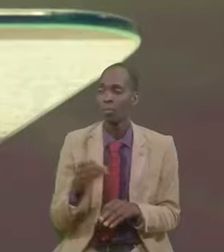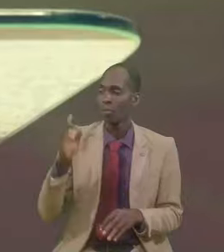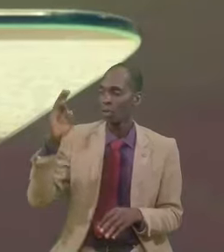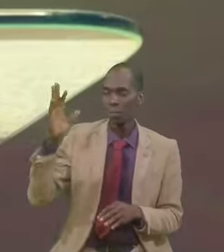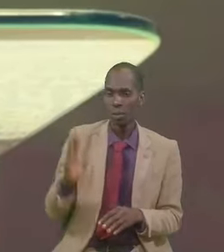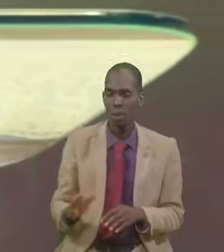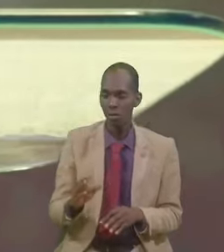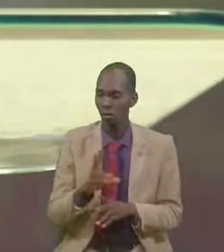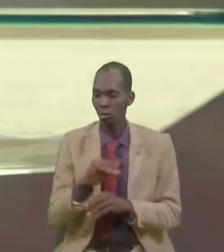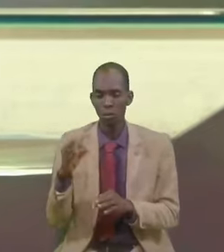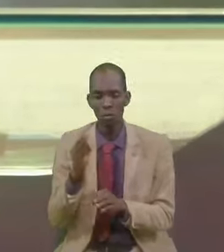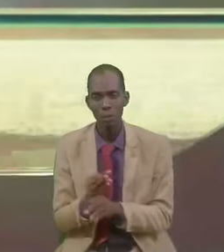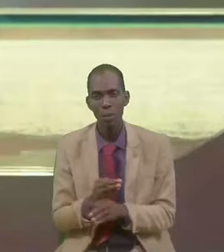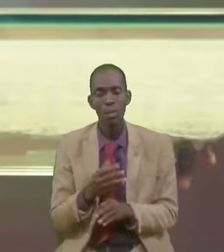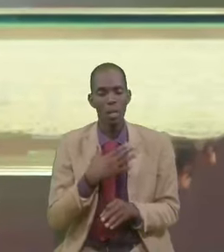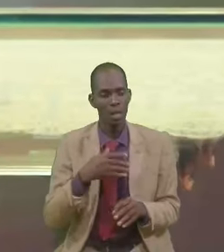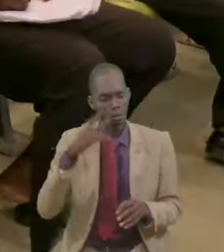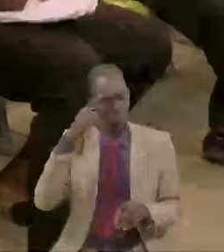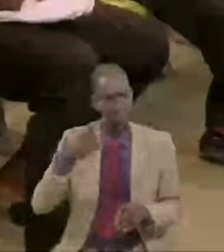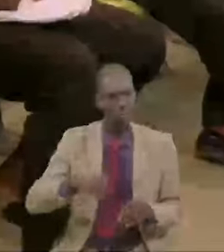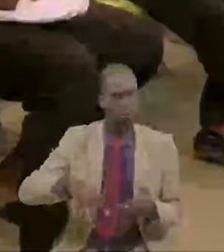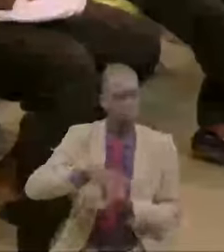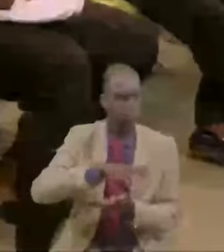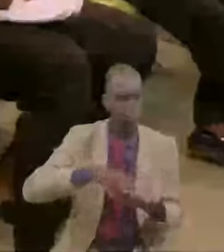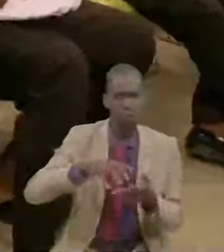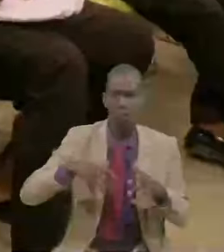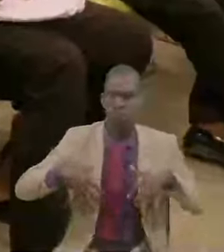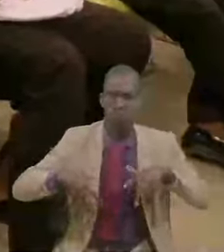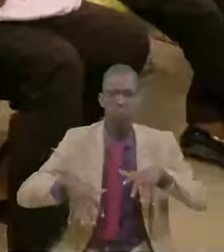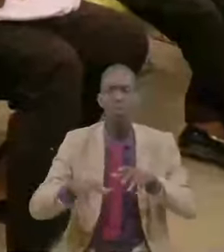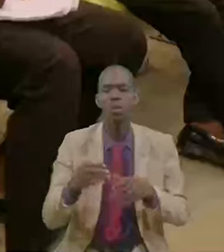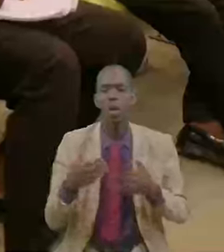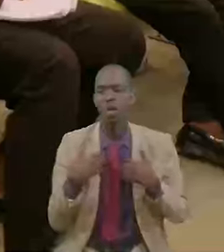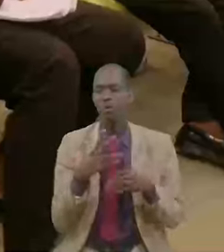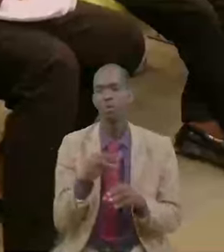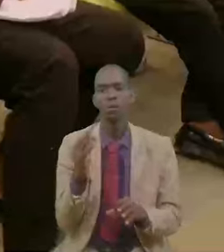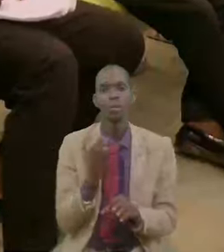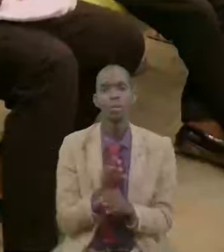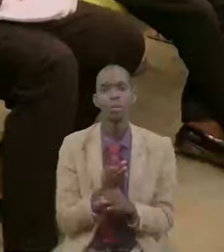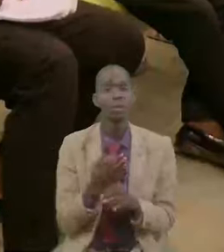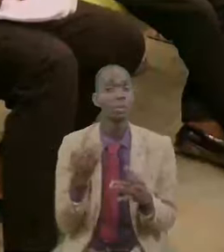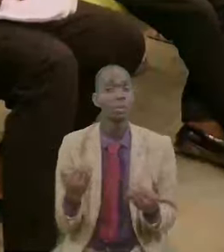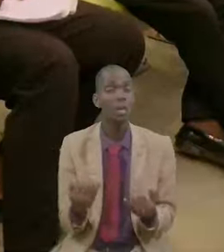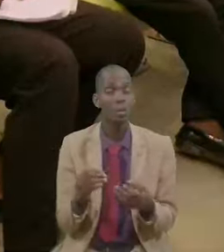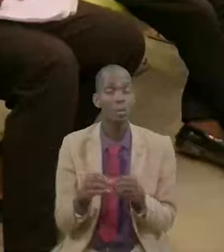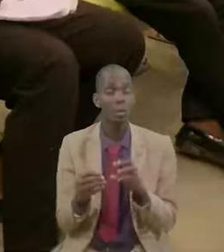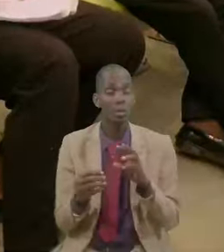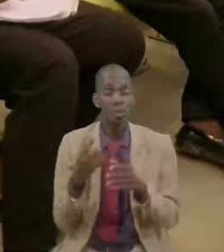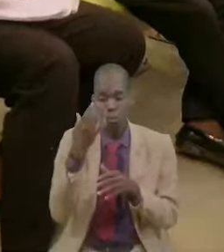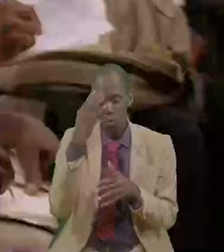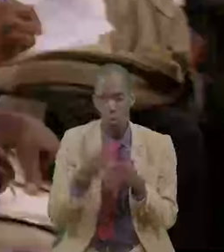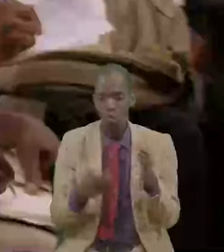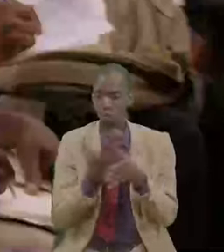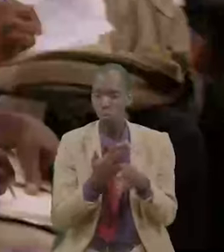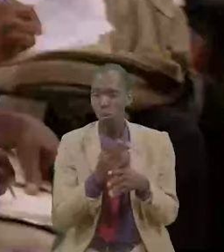Les membres n'avaient pas de foi. Le ramassis n'avait pas de foi. Numéro 6. Voyez ce qui les a dérangés.